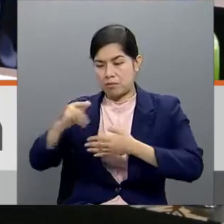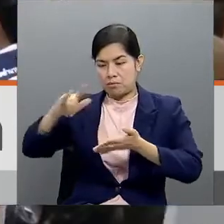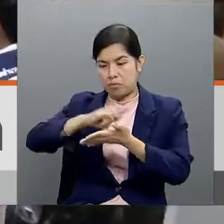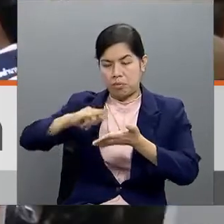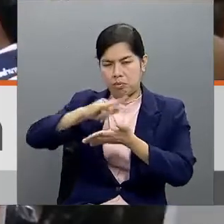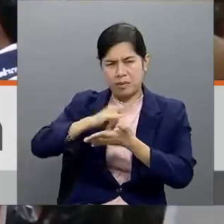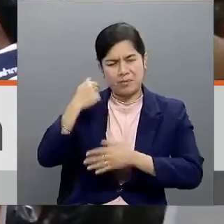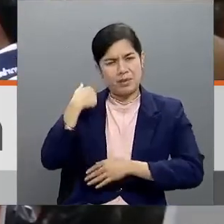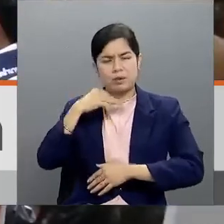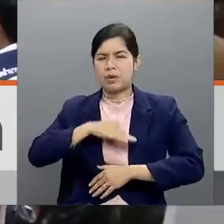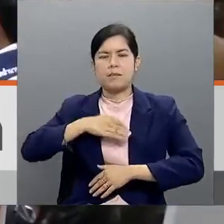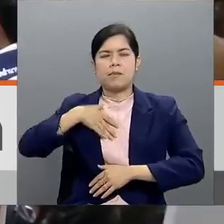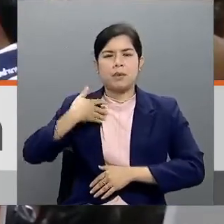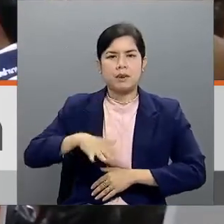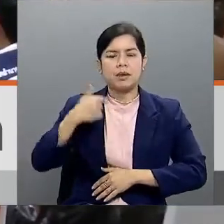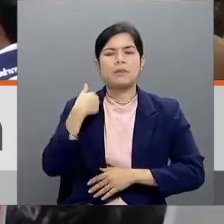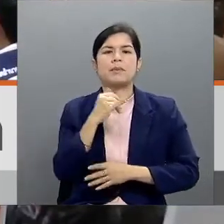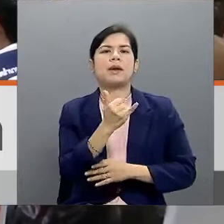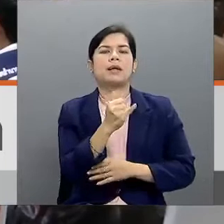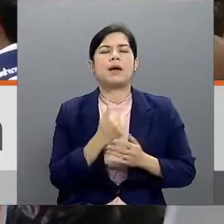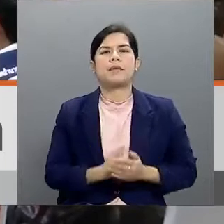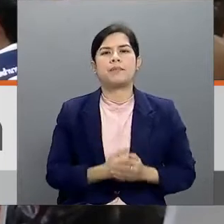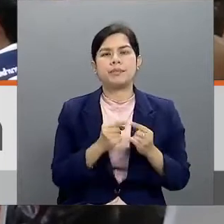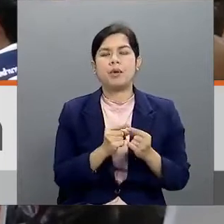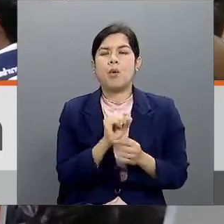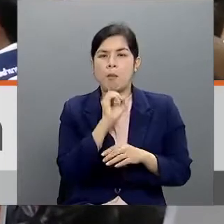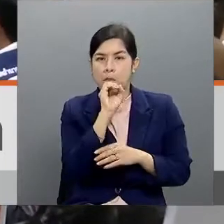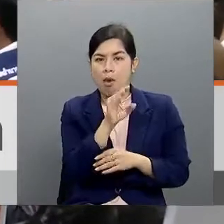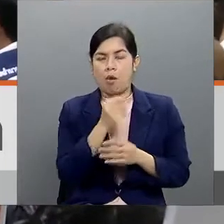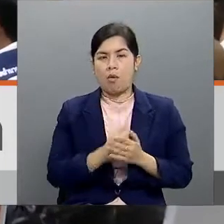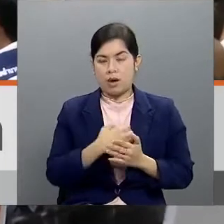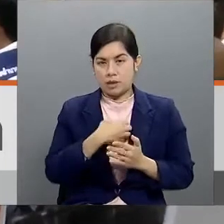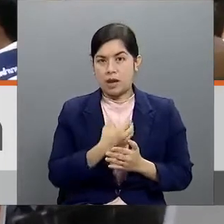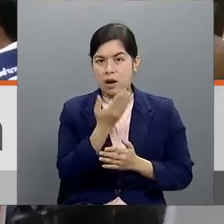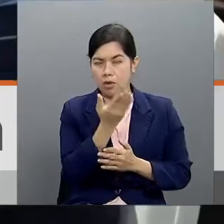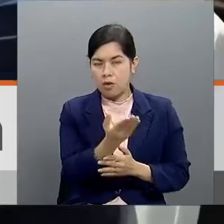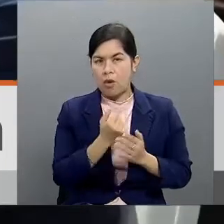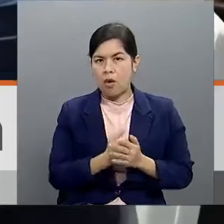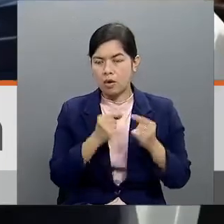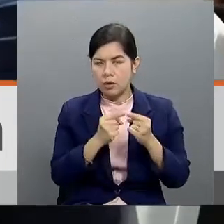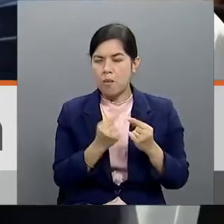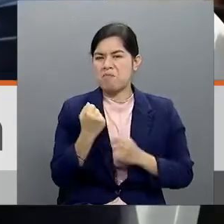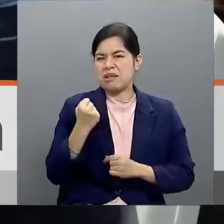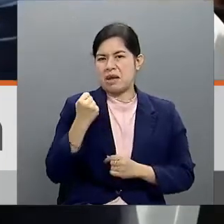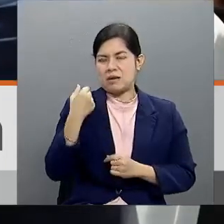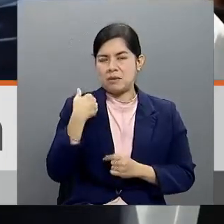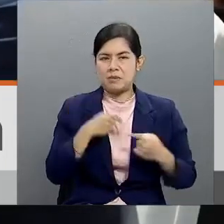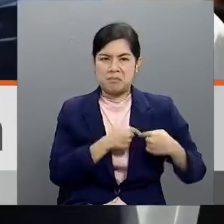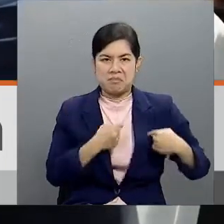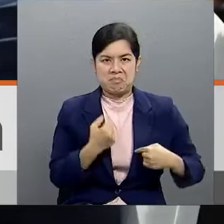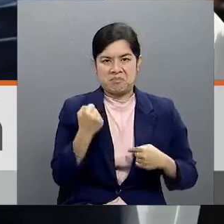ระบบสาธารณสุขไทยที่มีประสิทธิภาพและอย่าตกใจกับการพบผู้ติดเชื้อในเรือนจำซึ่งรัฐสามารถดูแลได้